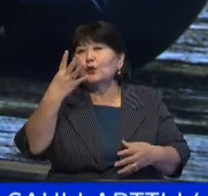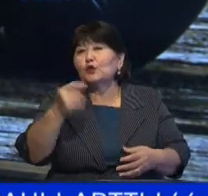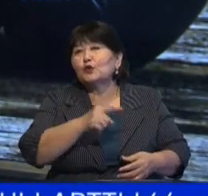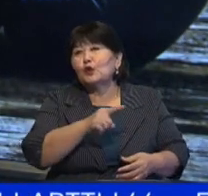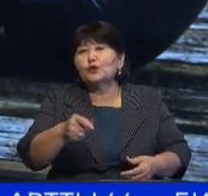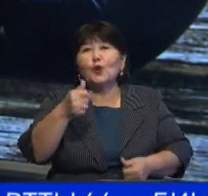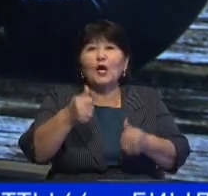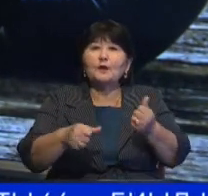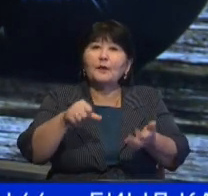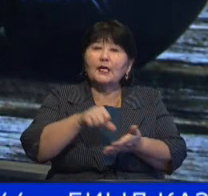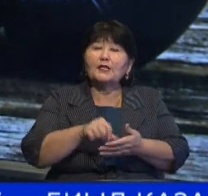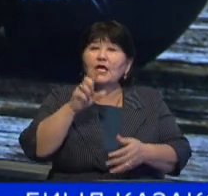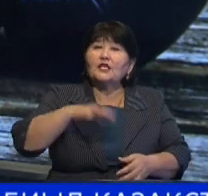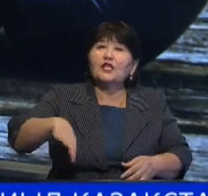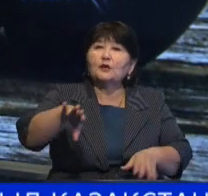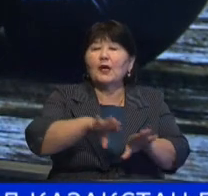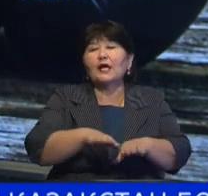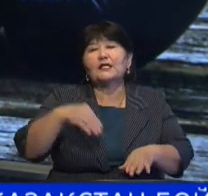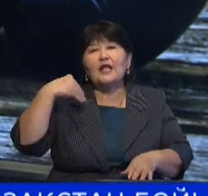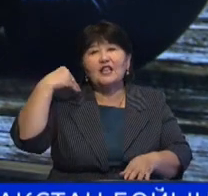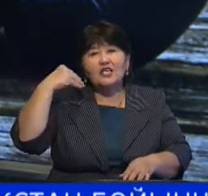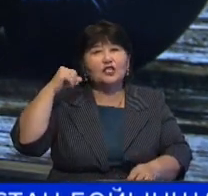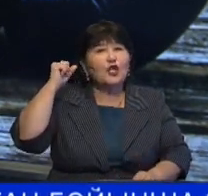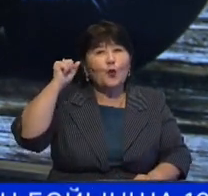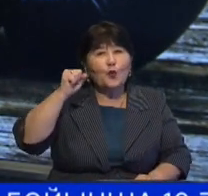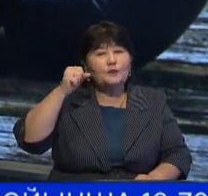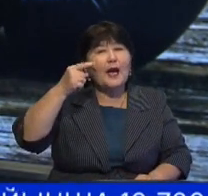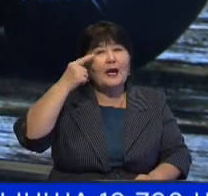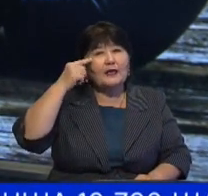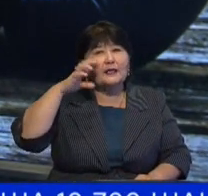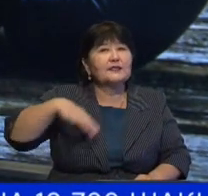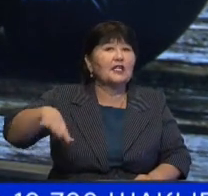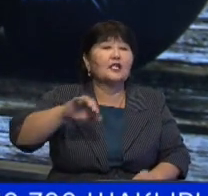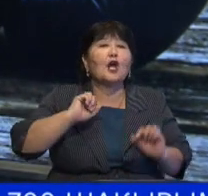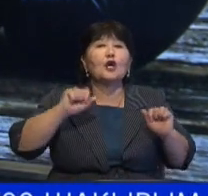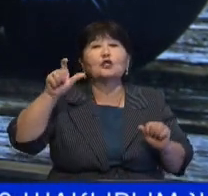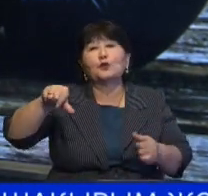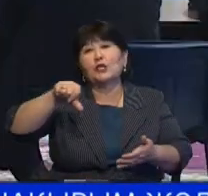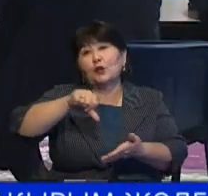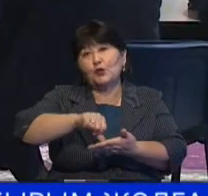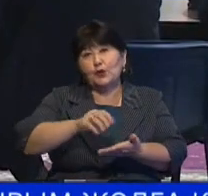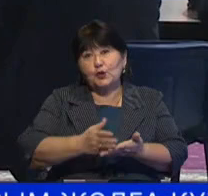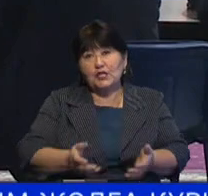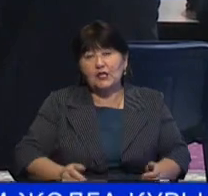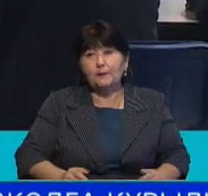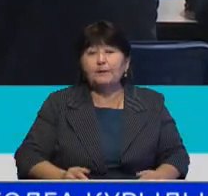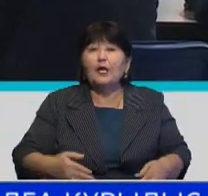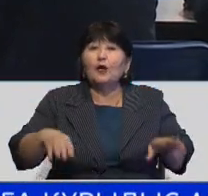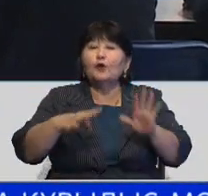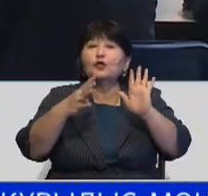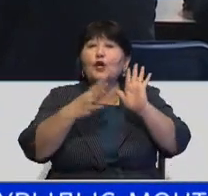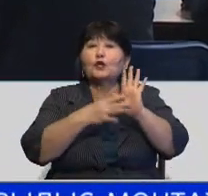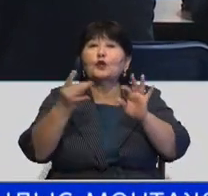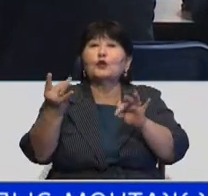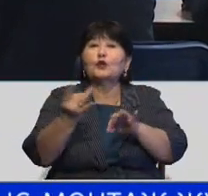созылған байрақты бәсекеде елімізбен қатар Тәжікстан, Өзбекстан, Қырғыз елінің спортшылары өнер көрсетті. 30-мен 9-шы